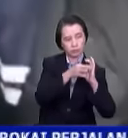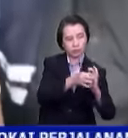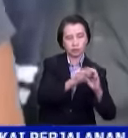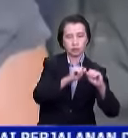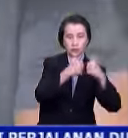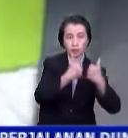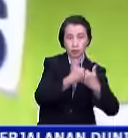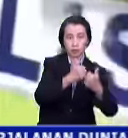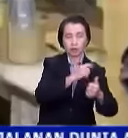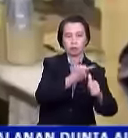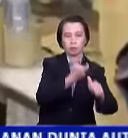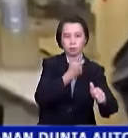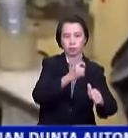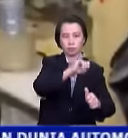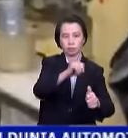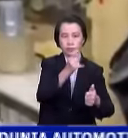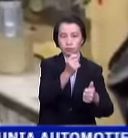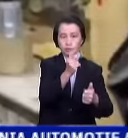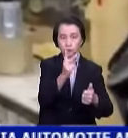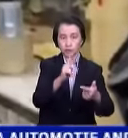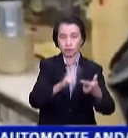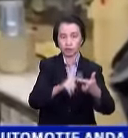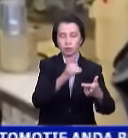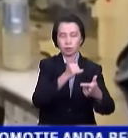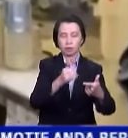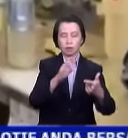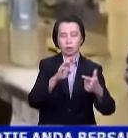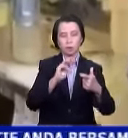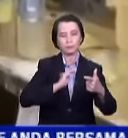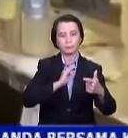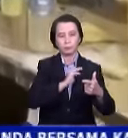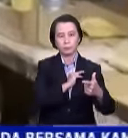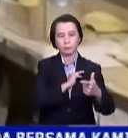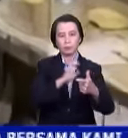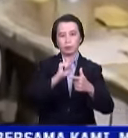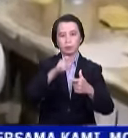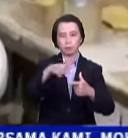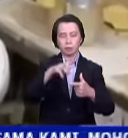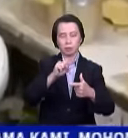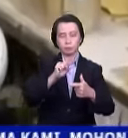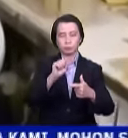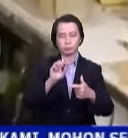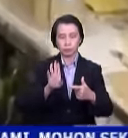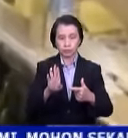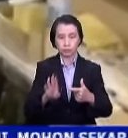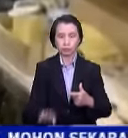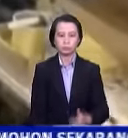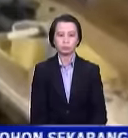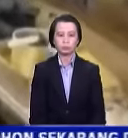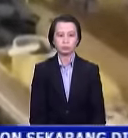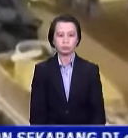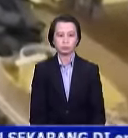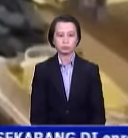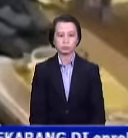agensi termasuk Jabatan Tenaga Kerja dan Majlis Bandaraya Seberang Perai MBSP.